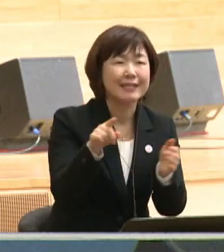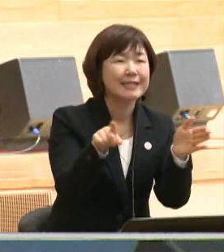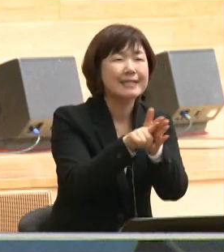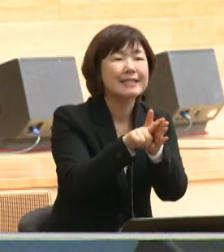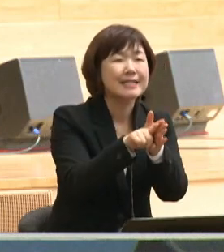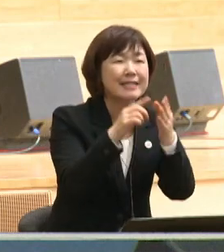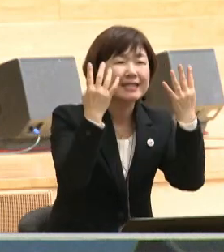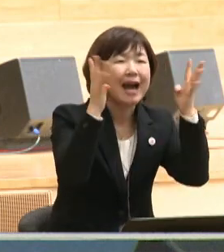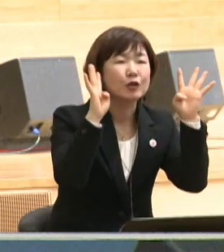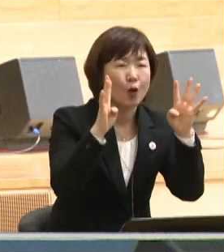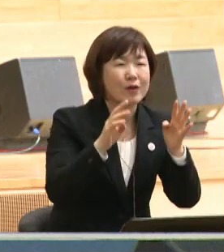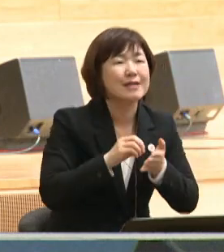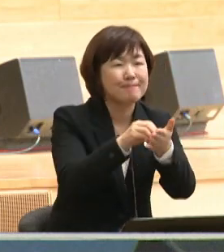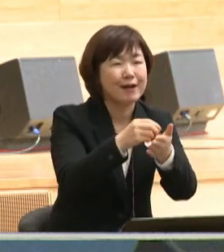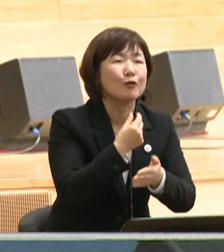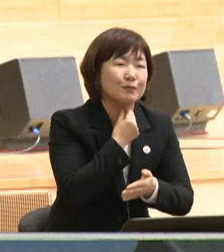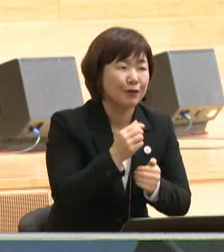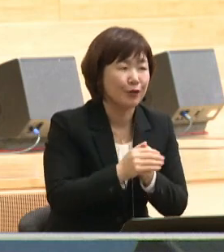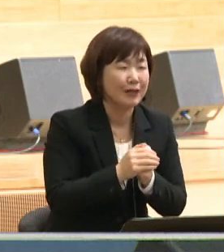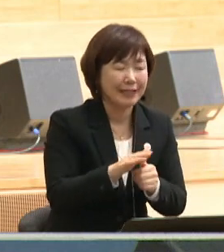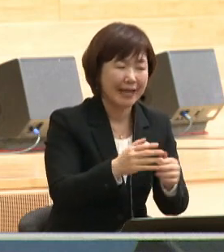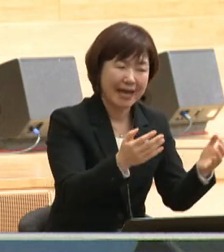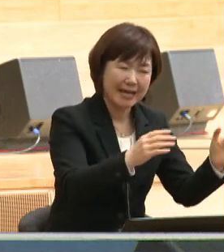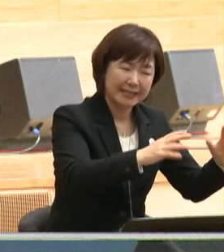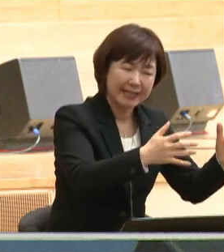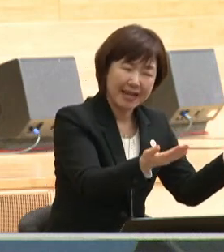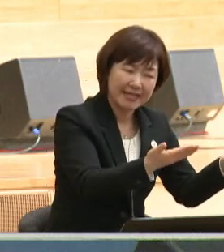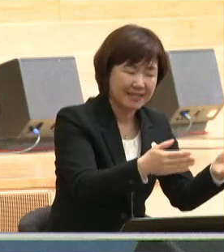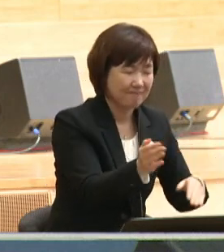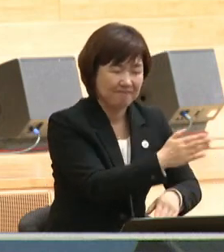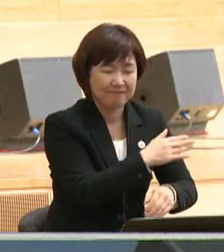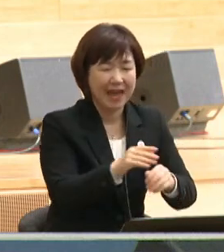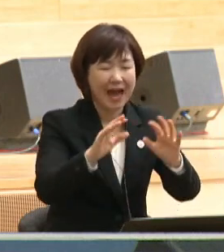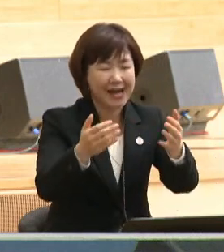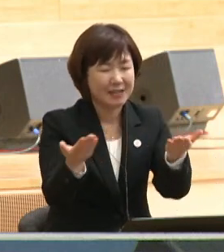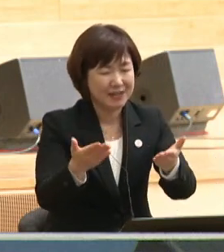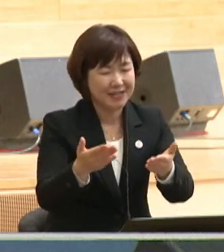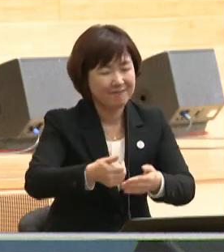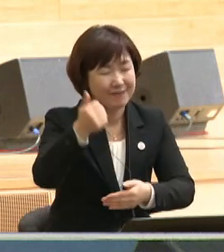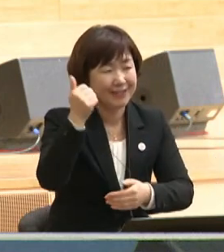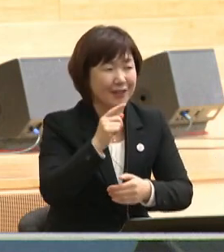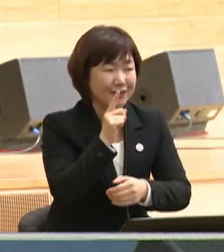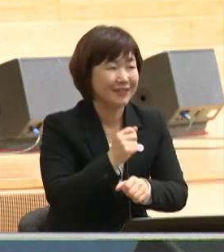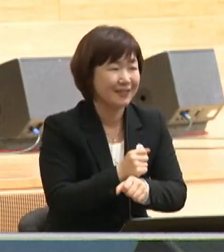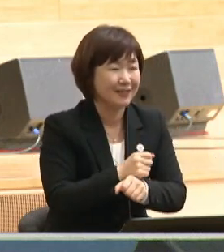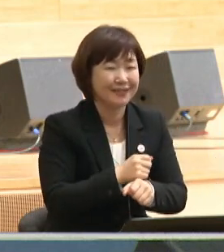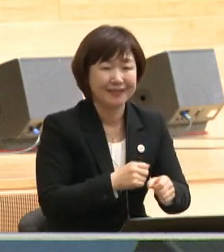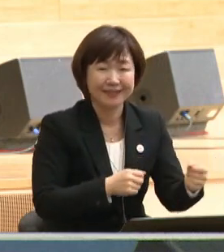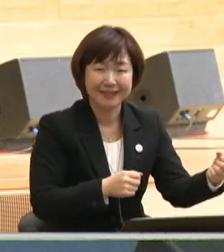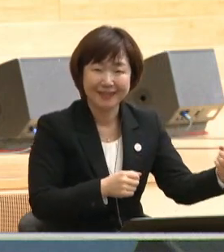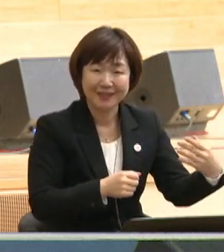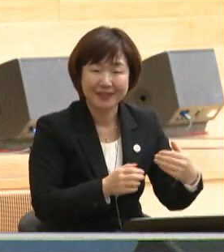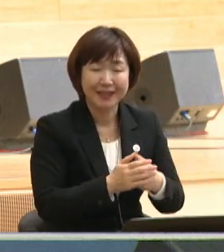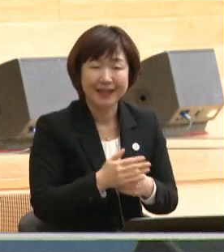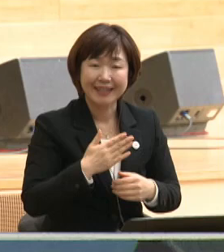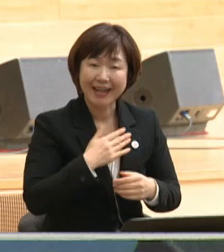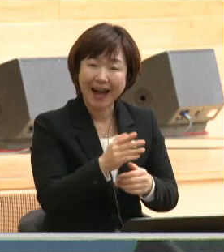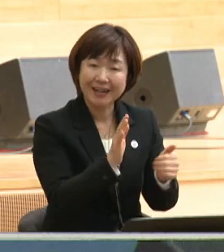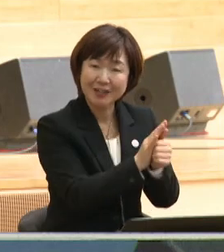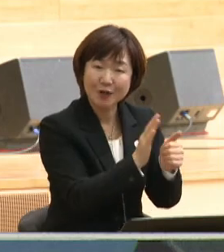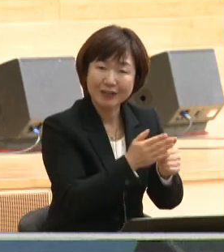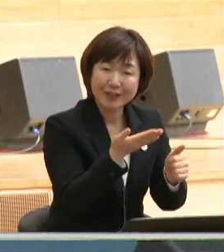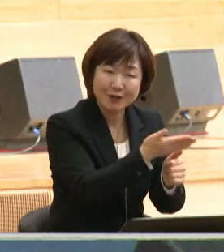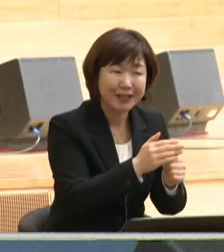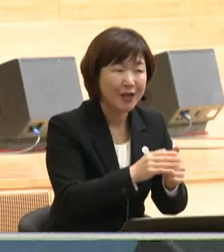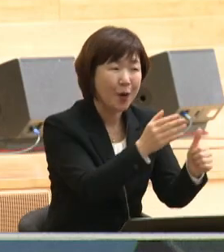신학교 갈 겁니다 저는 이제 세상일보다 하나님 일해야 될 것 같아요 여러분 제가 응원해 줬을까요